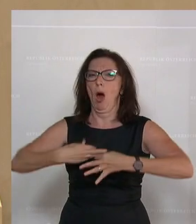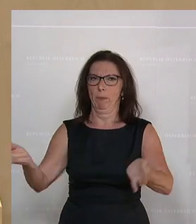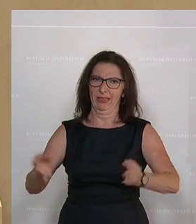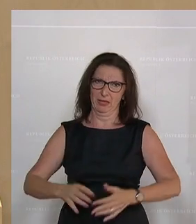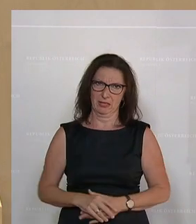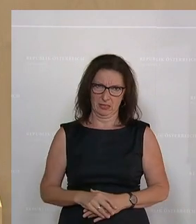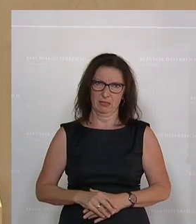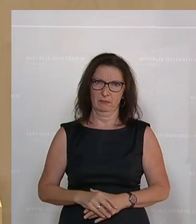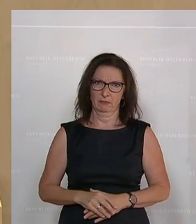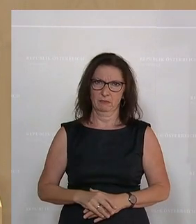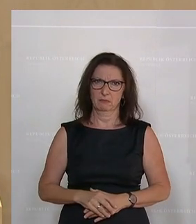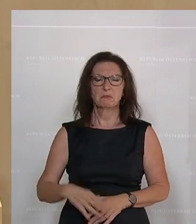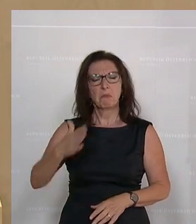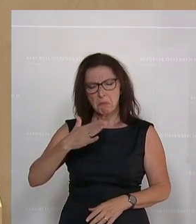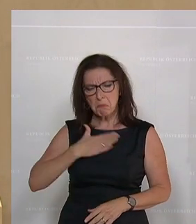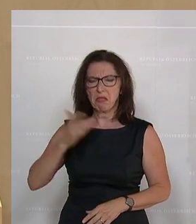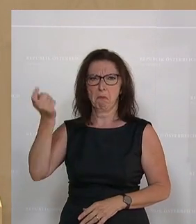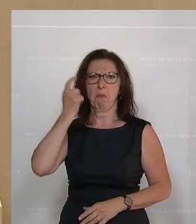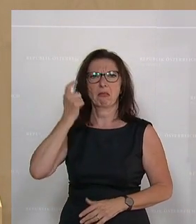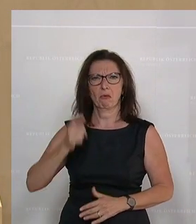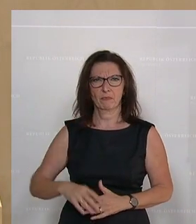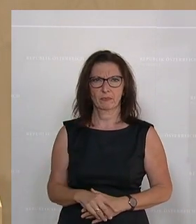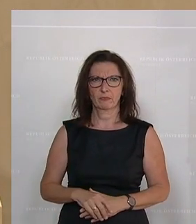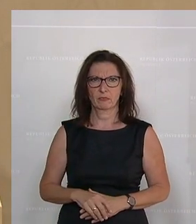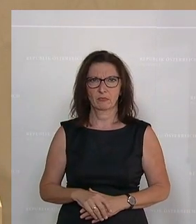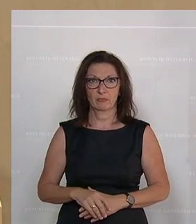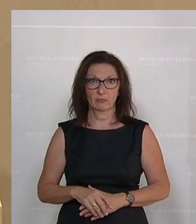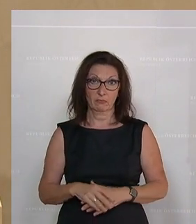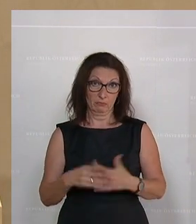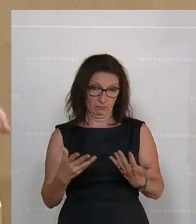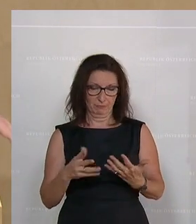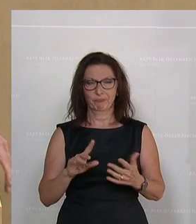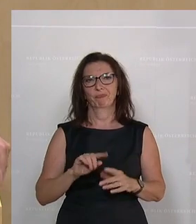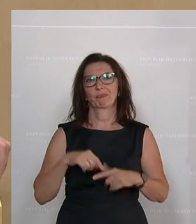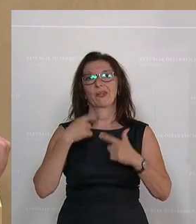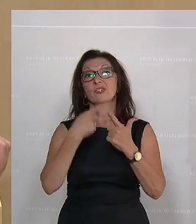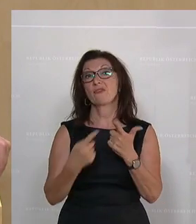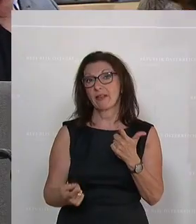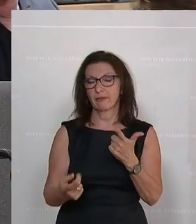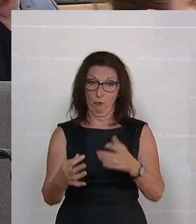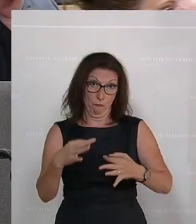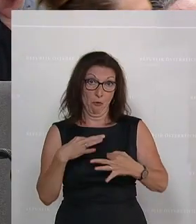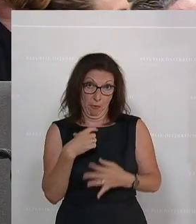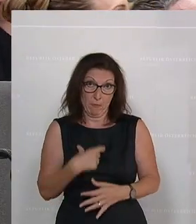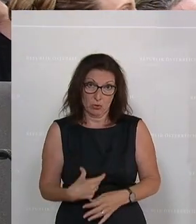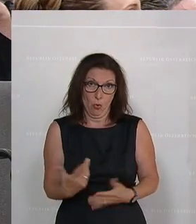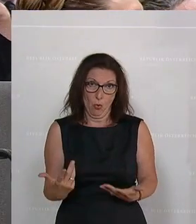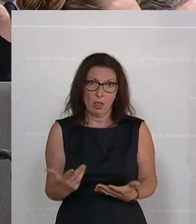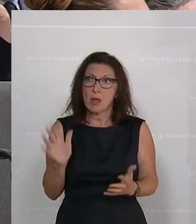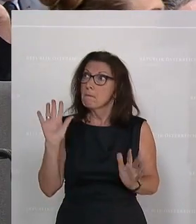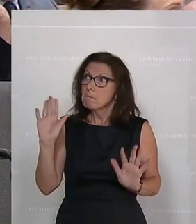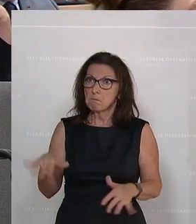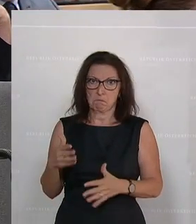das ist meine meinung dazu ein weiteres zitat für mich persönlich wird es nichts